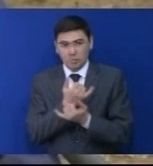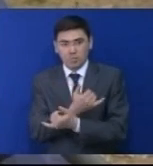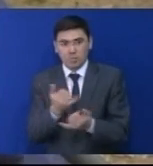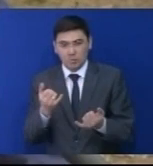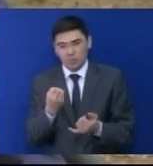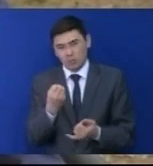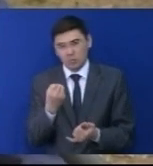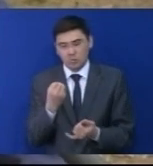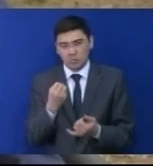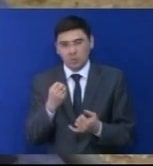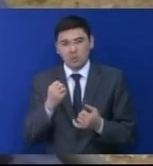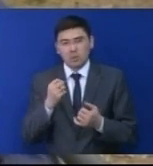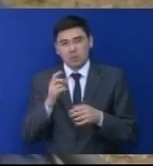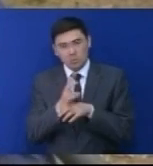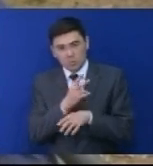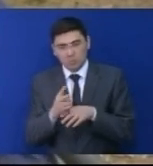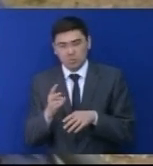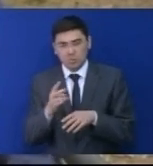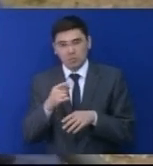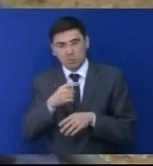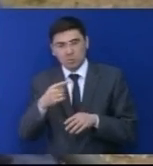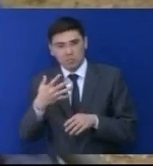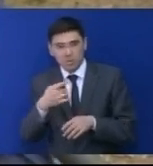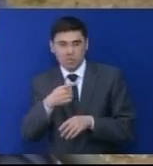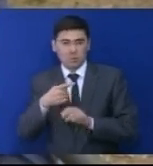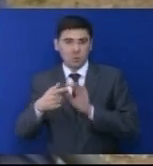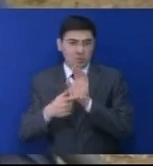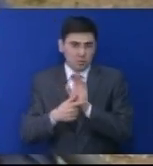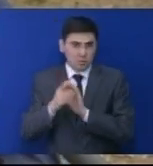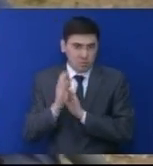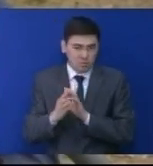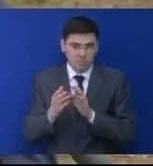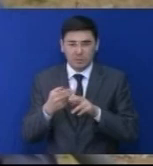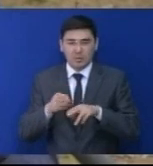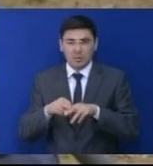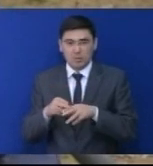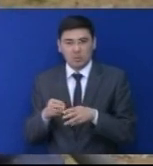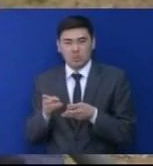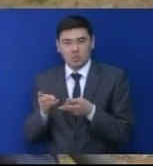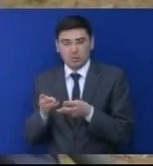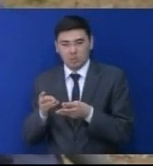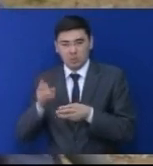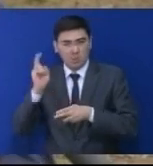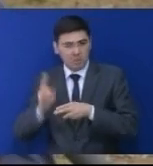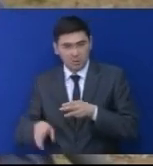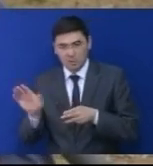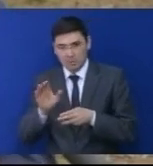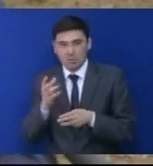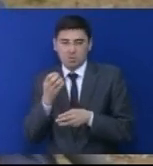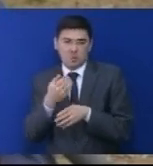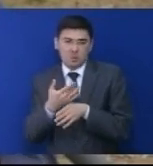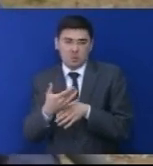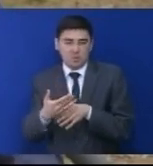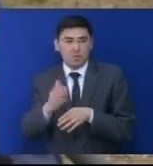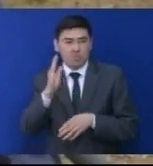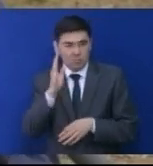күнде ауа райы әсіресе түнгі уақытта 5-7 градусқа дейін төмендеуі мүмкін. Бұдан хабардармыз. Сондықтан жылу маусымы әлі де